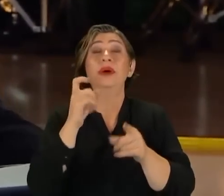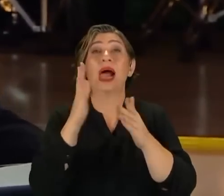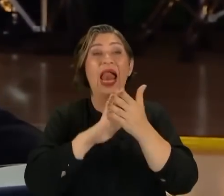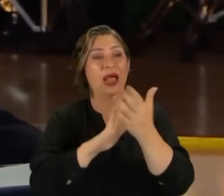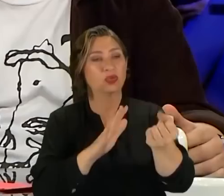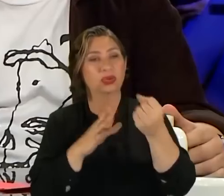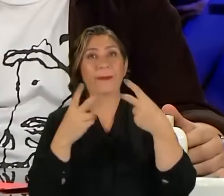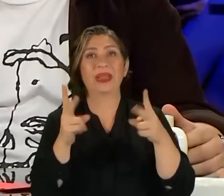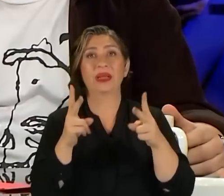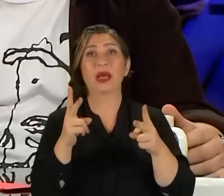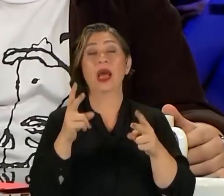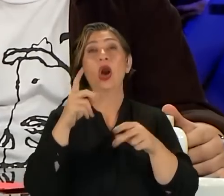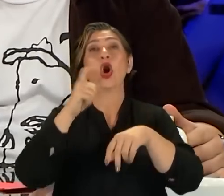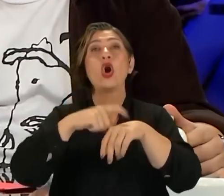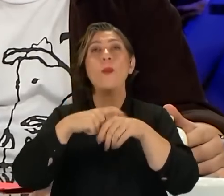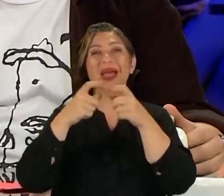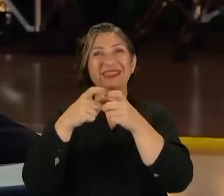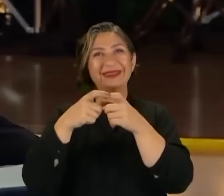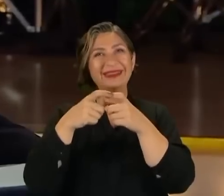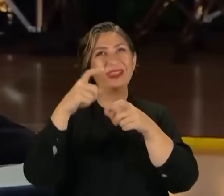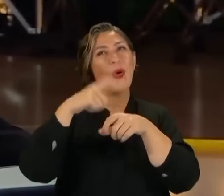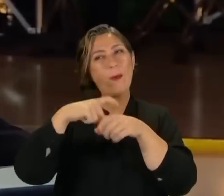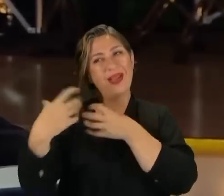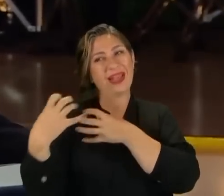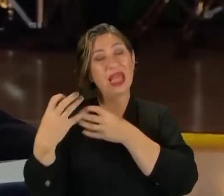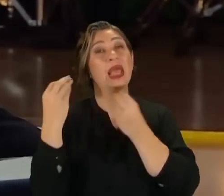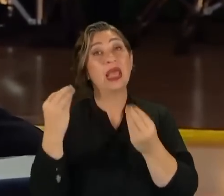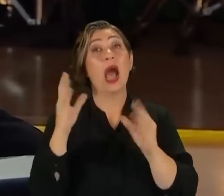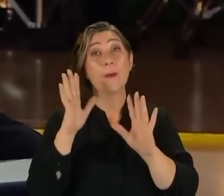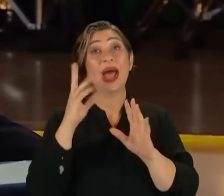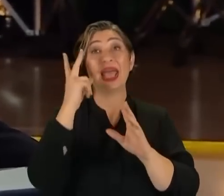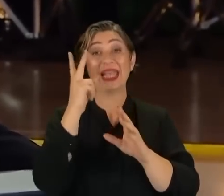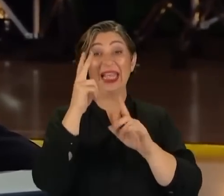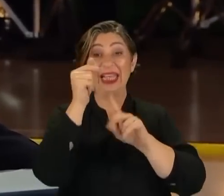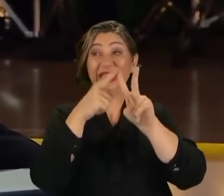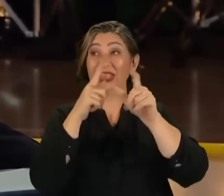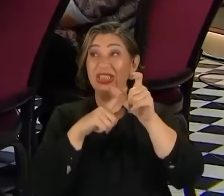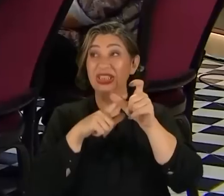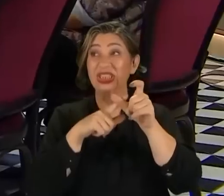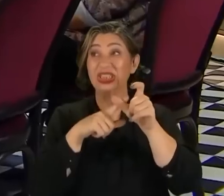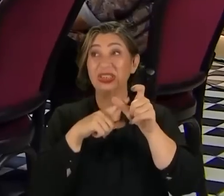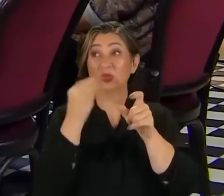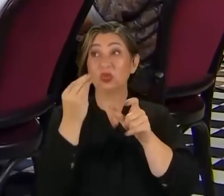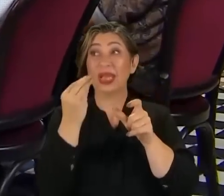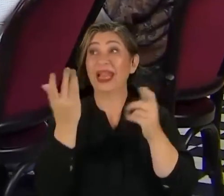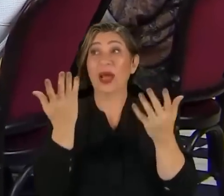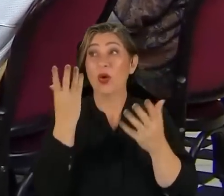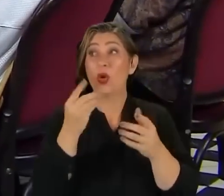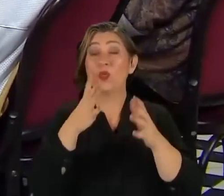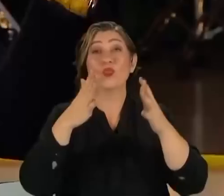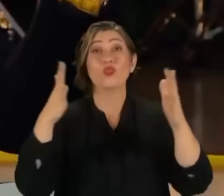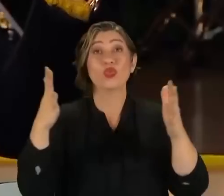evet. Yani hard copy'ler de her zaman iyidir ve asıl 2 inç bandında güzel tarafı, yani o